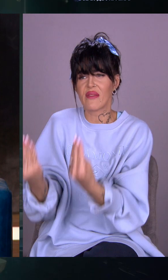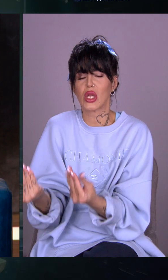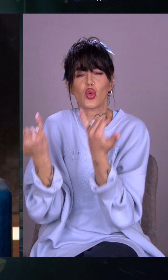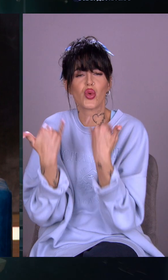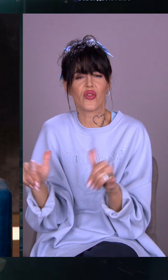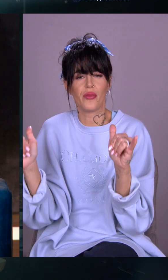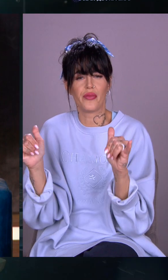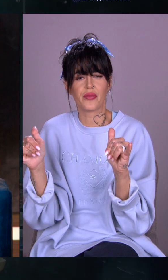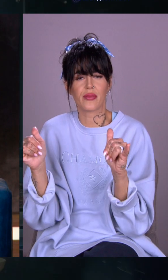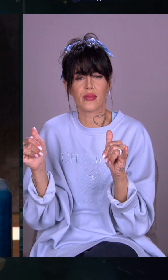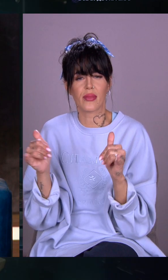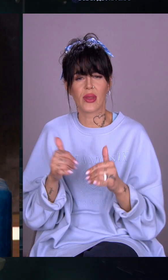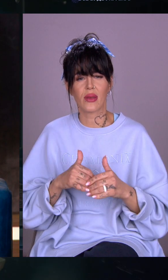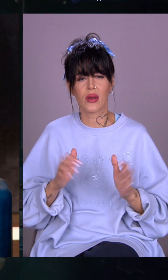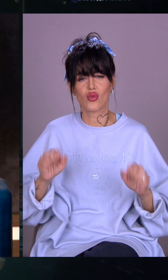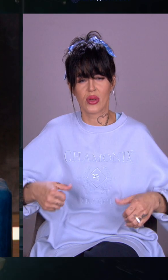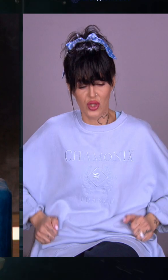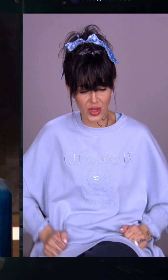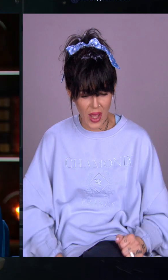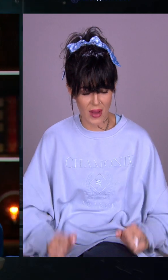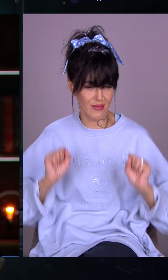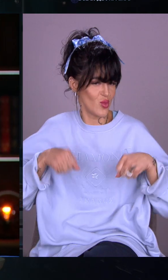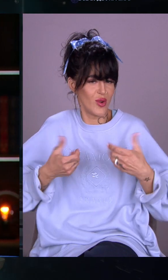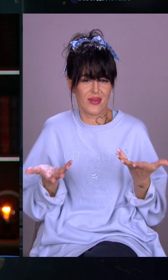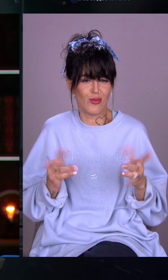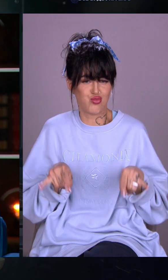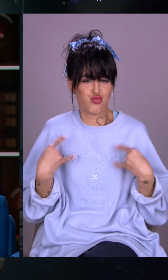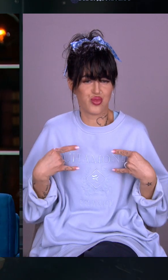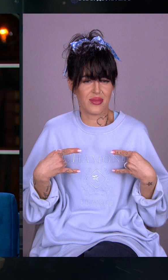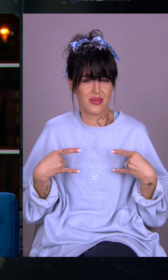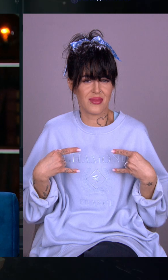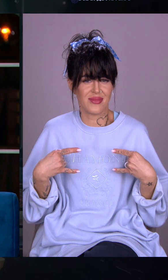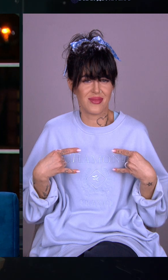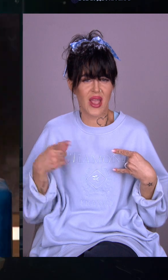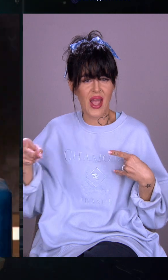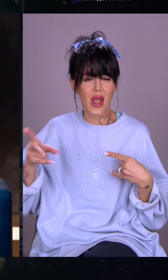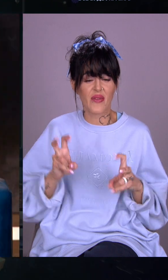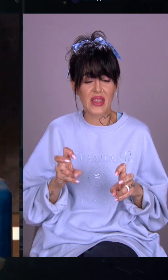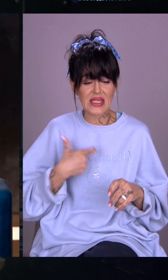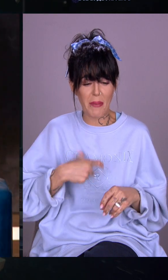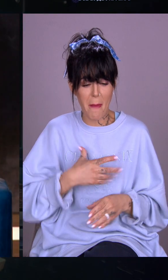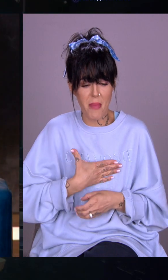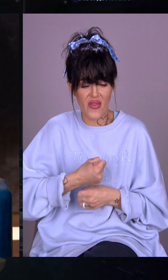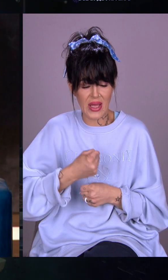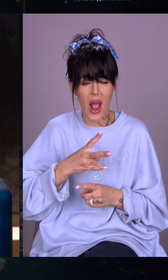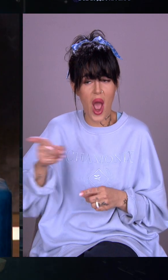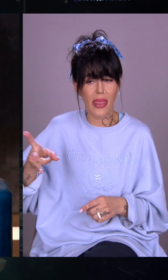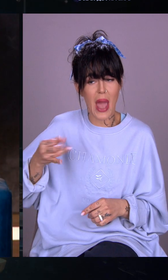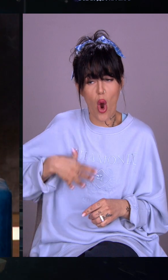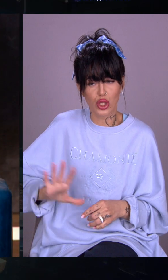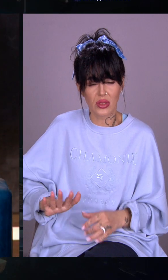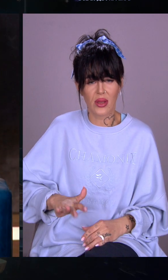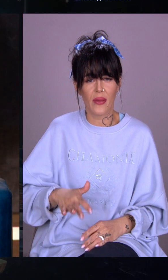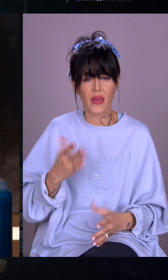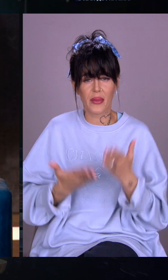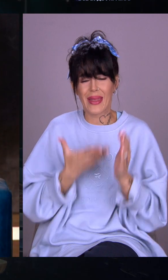мама підходить цілує, це просто знімати штани, наприклад. Поводитись так, як вона не очікує, так? Так, ну, я би порадив, якщо вона красива мама, то я